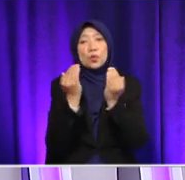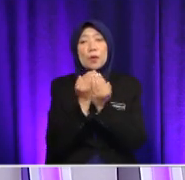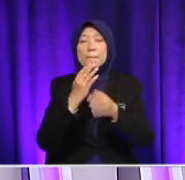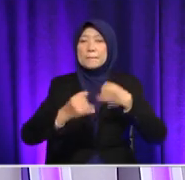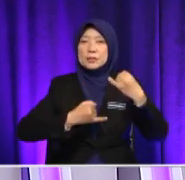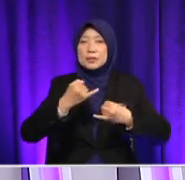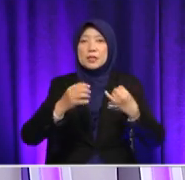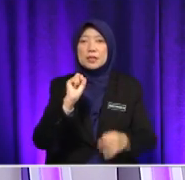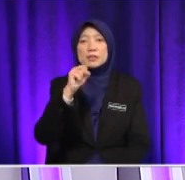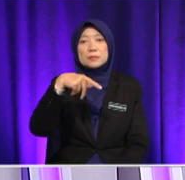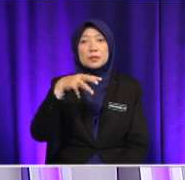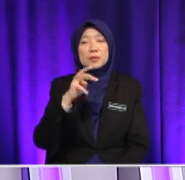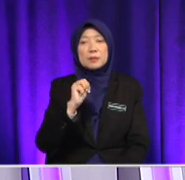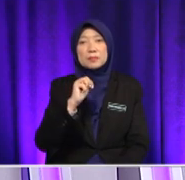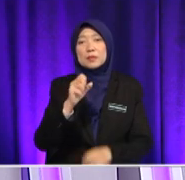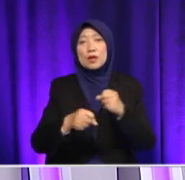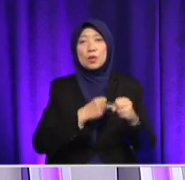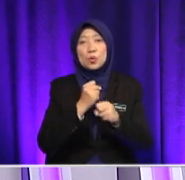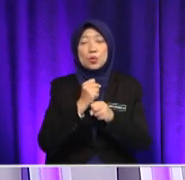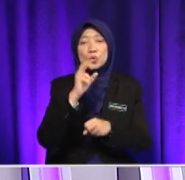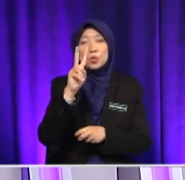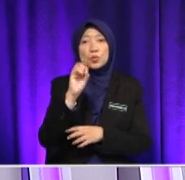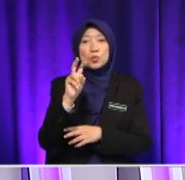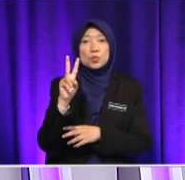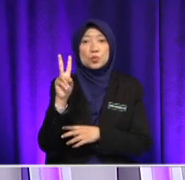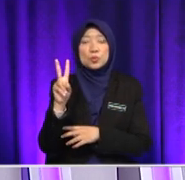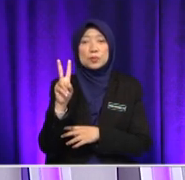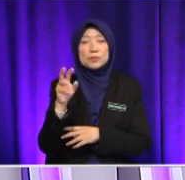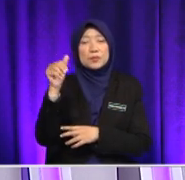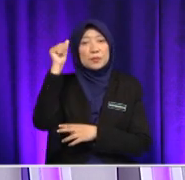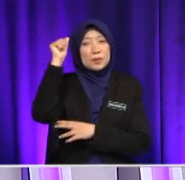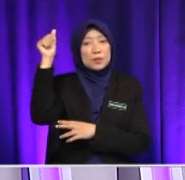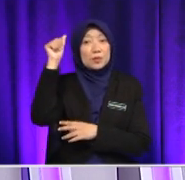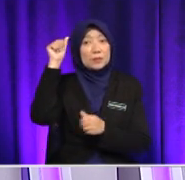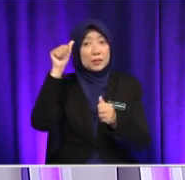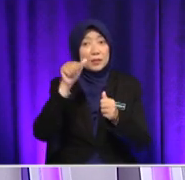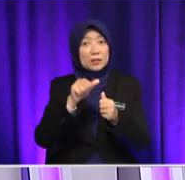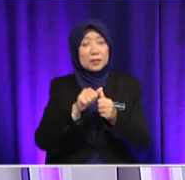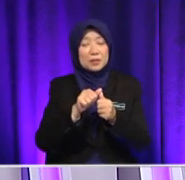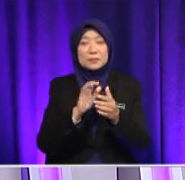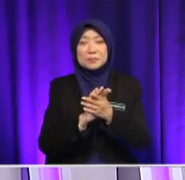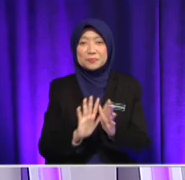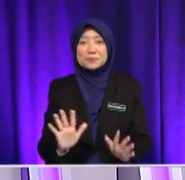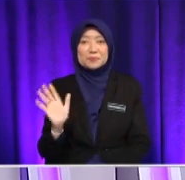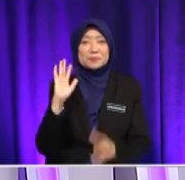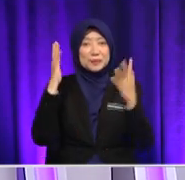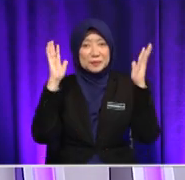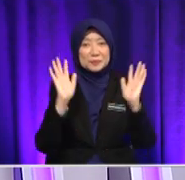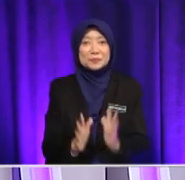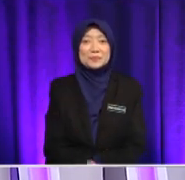semua bagi cowok-coret SPM 22 saya ekspansi Assalamualaikum bye bye